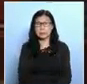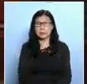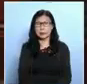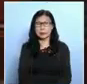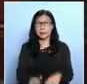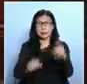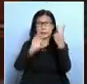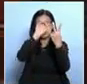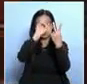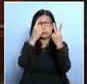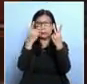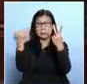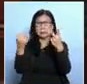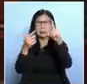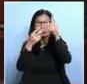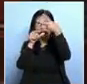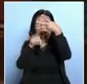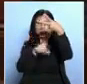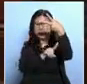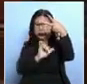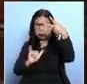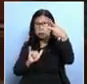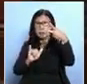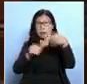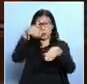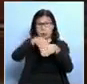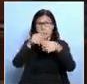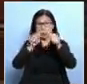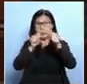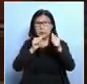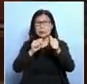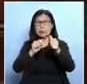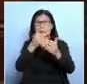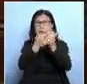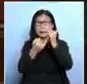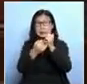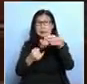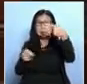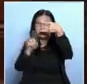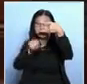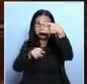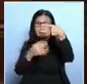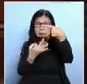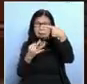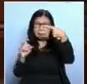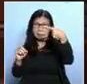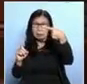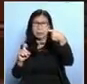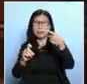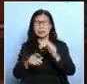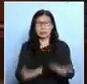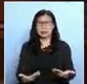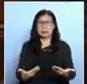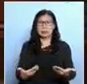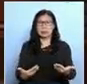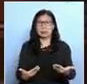呢一個2016年2月12號嗰日嘅股票恒生嘅指數都係18,319，咁